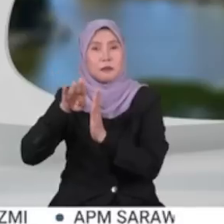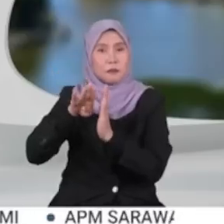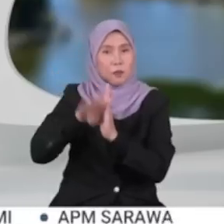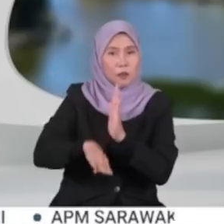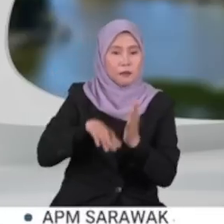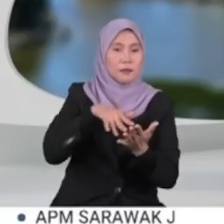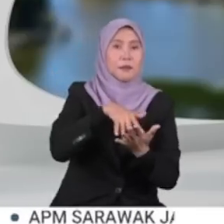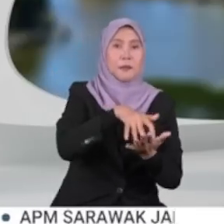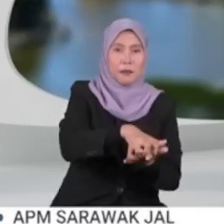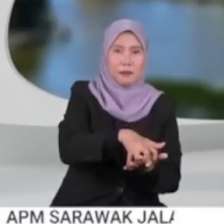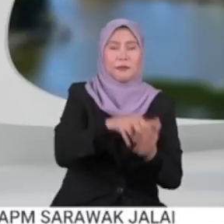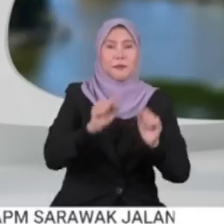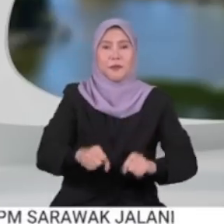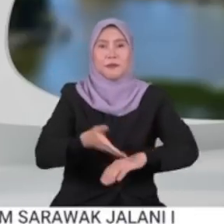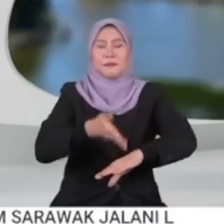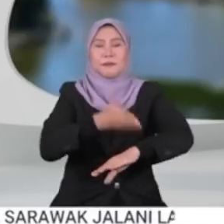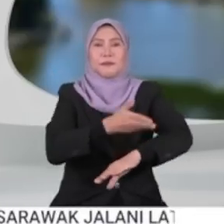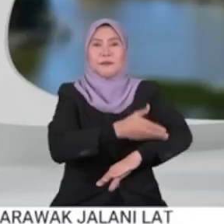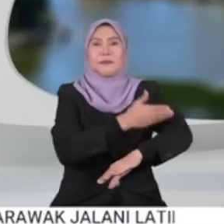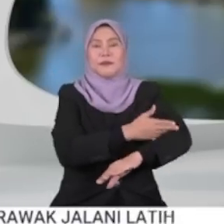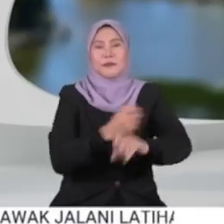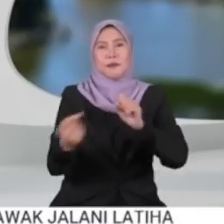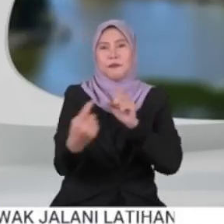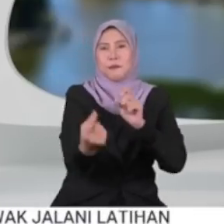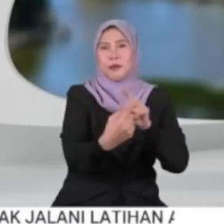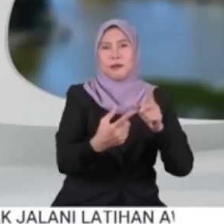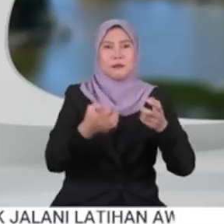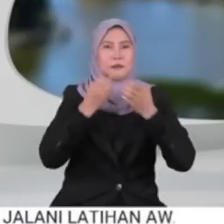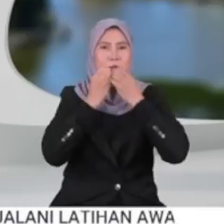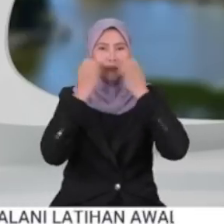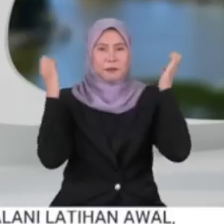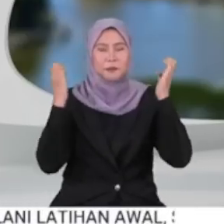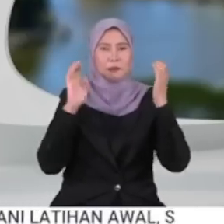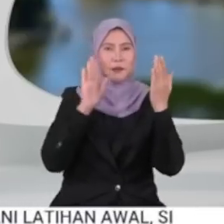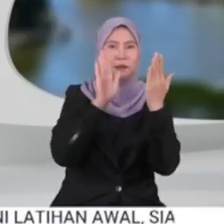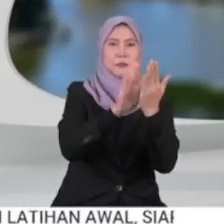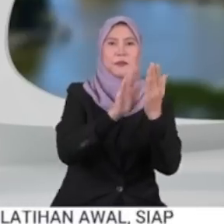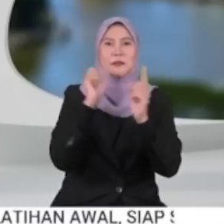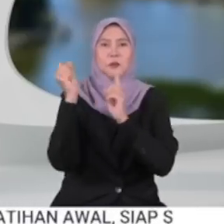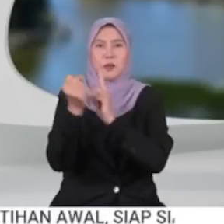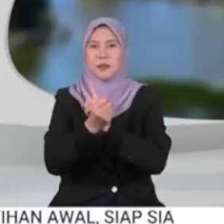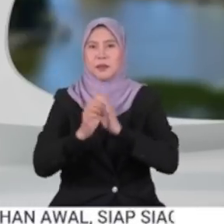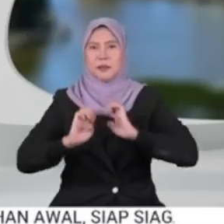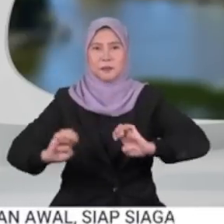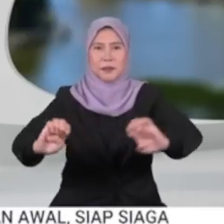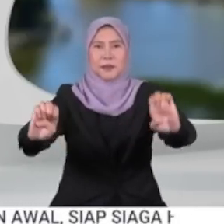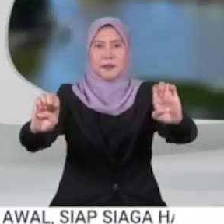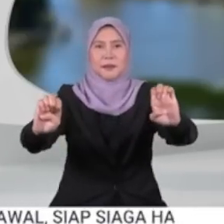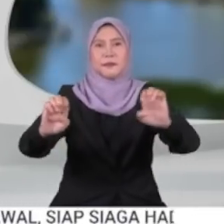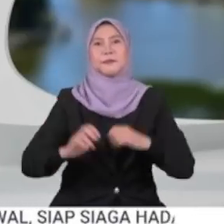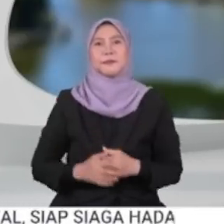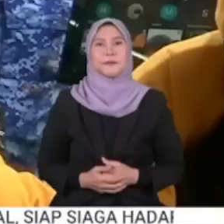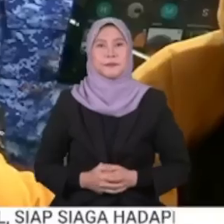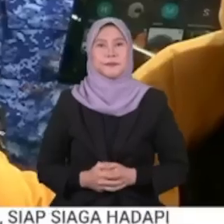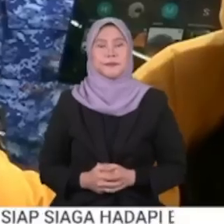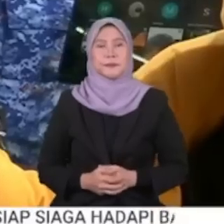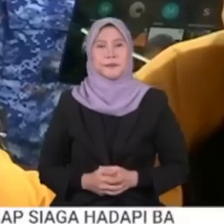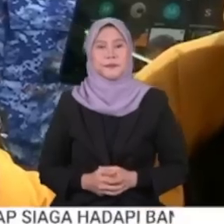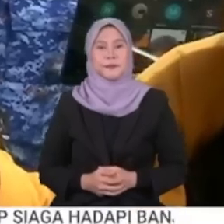perlu diperbaiki bagi menjamin tindak balas yang cekap dalam menghadapi sebarang situasi kecemasan.